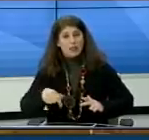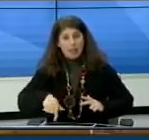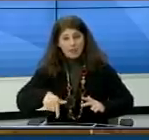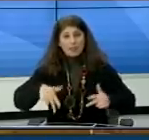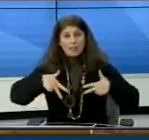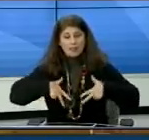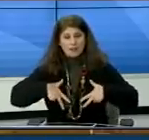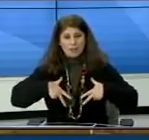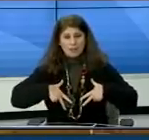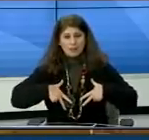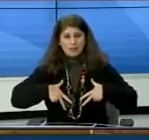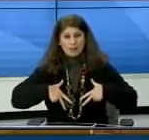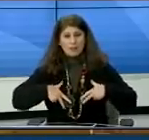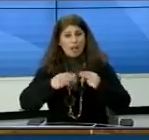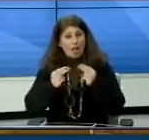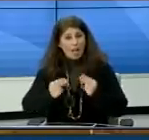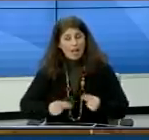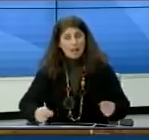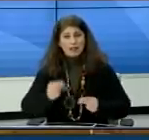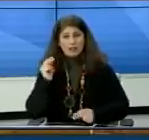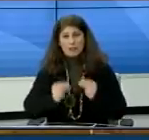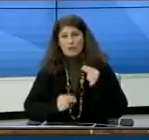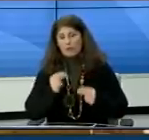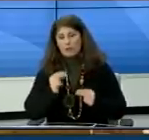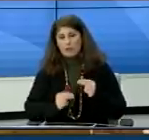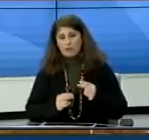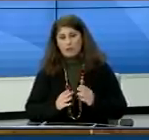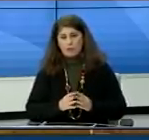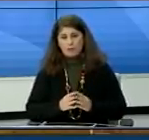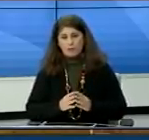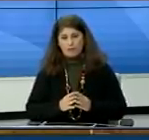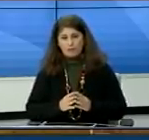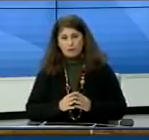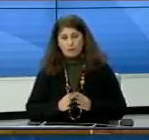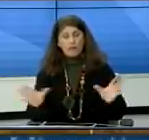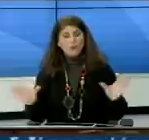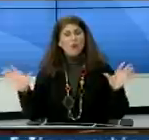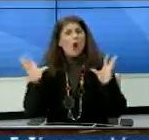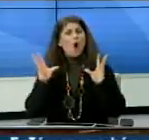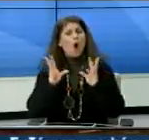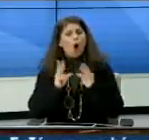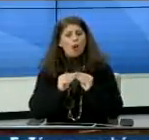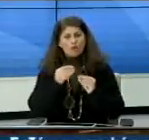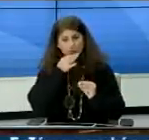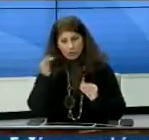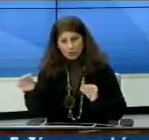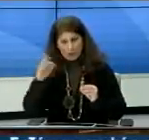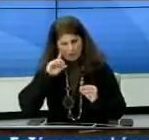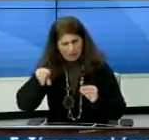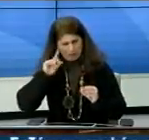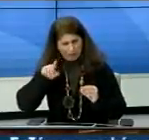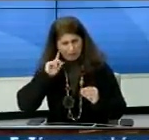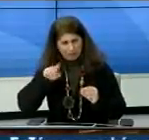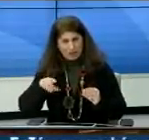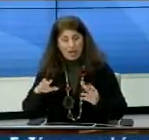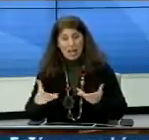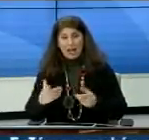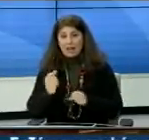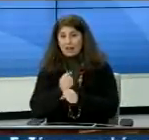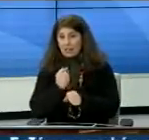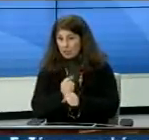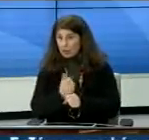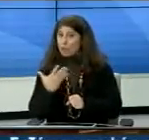αυτή η κυβέρνηση έλυσε τα ζητήματά τους. Όλα αυτά είναι, σας είναι αδιάφορα, έτσι δεν είναι? Αλλά και τους